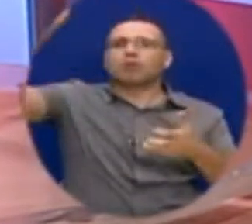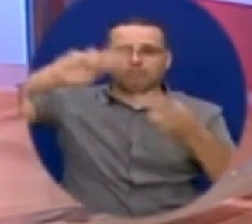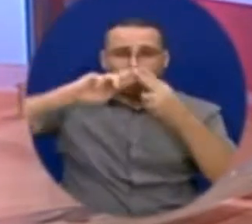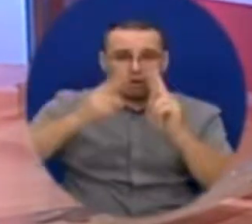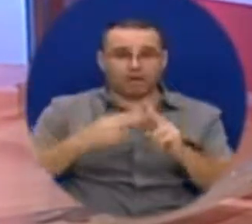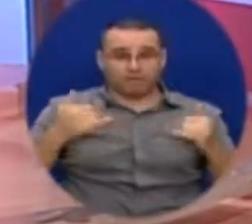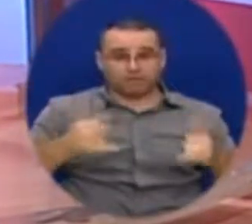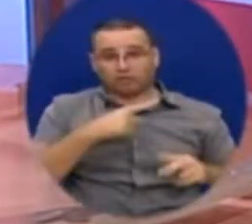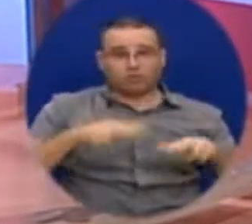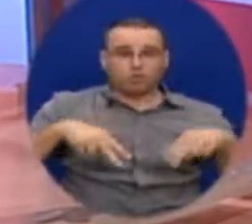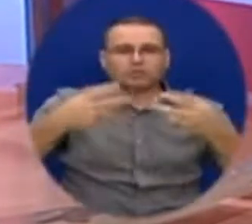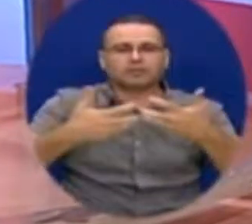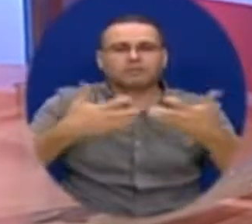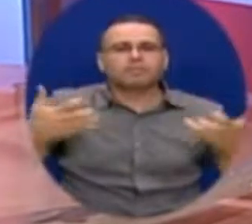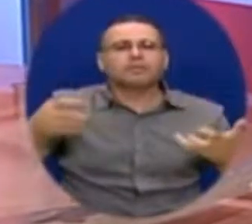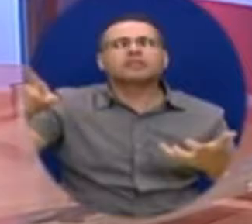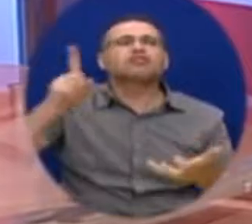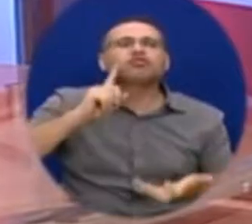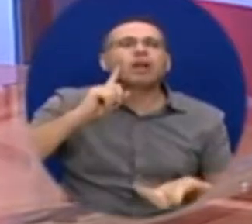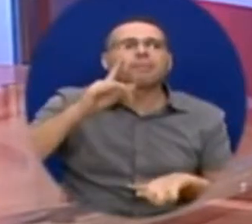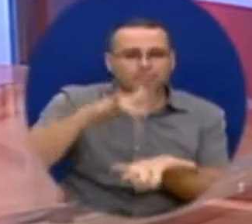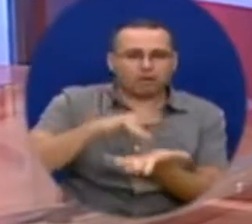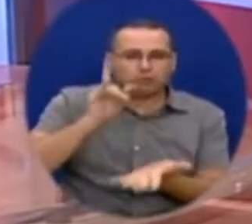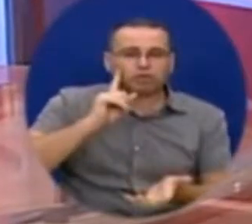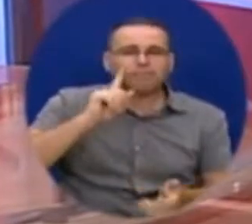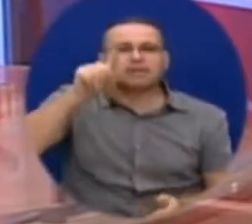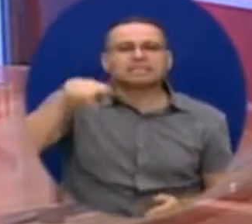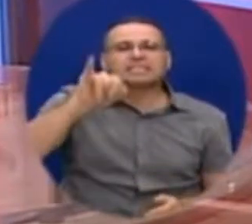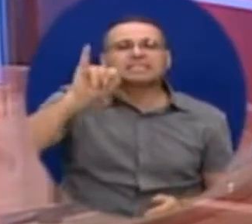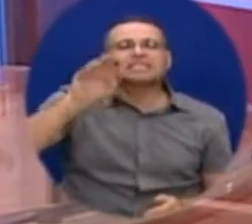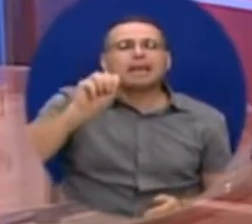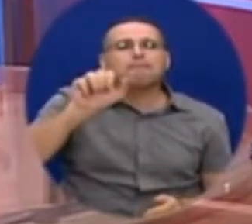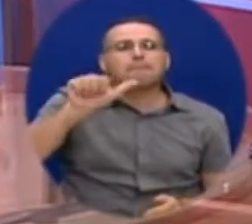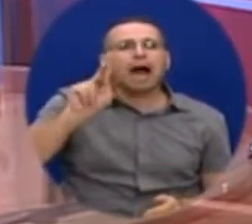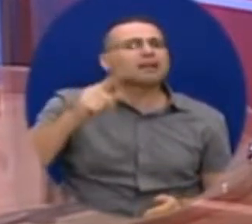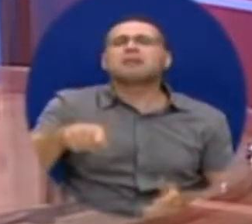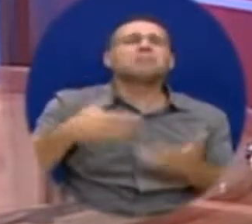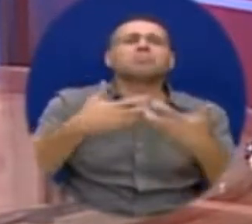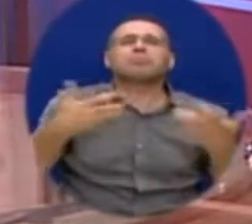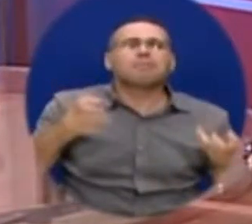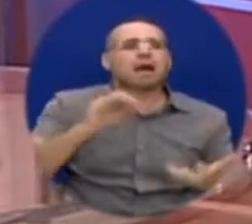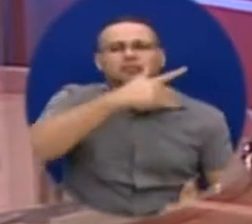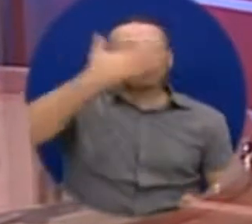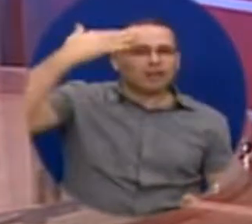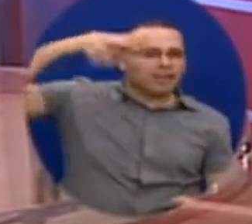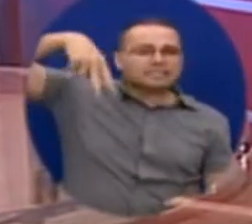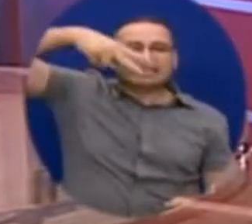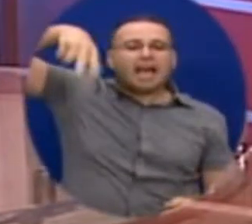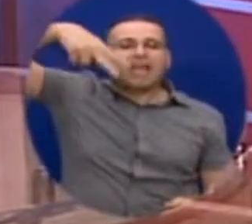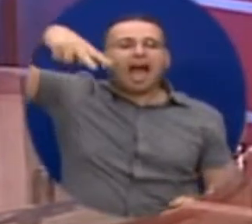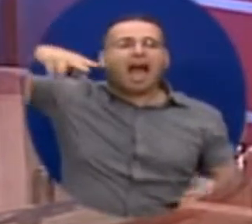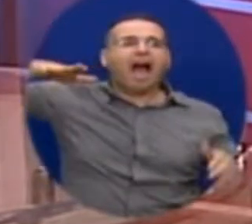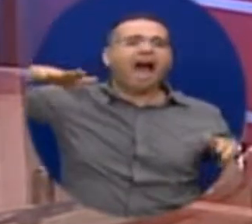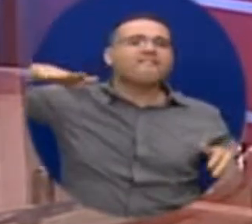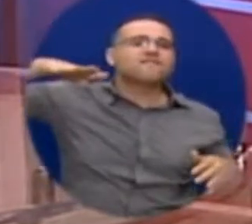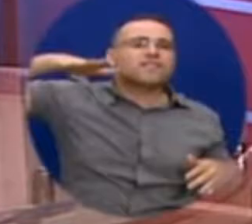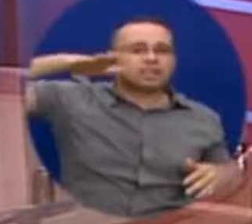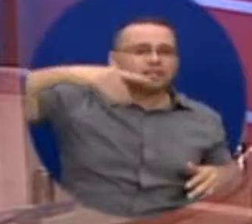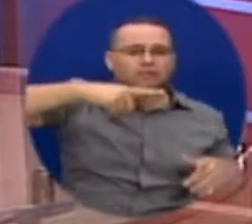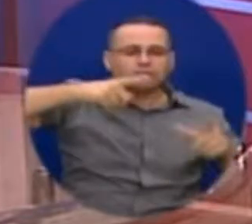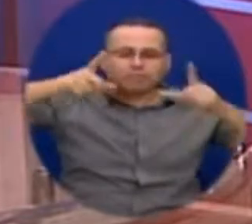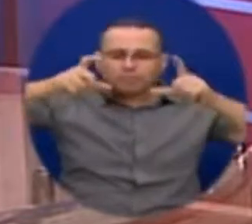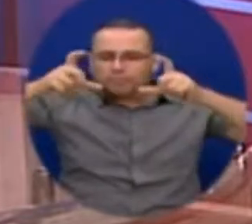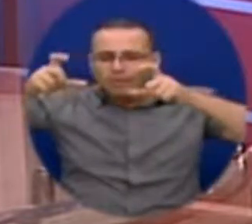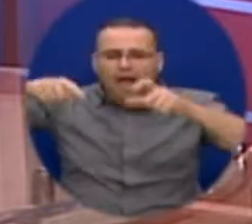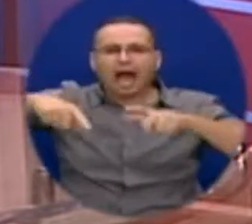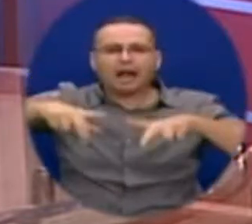מציג בגלריה זימק בתל אביב אל הימים שלו כסייר אוויר, אל המבט על המציאות העקובה מדם שלנו